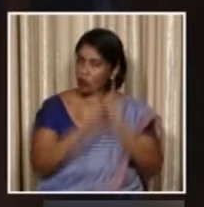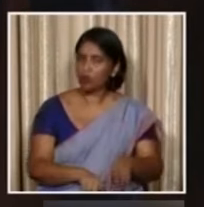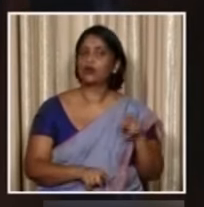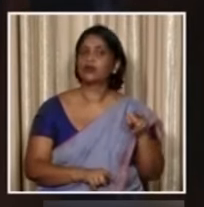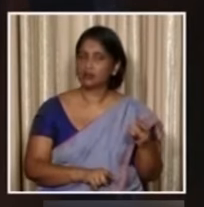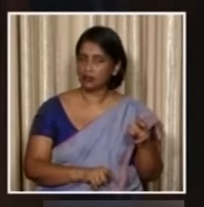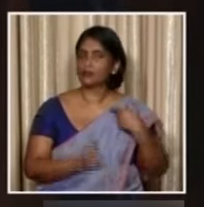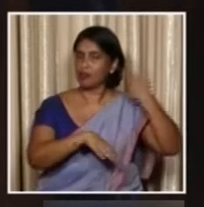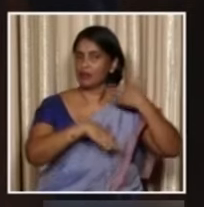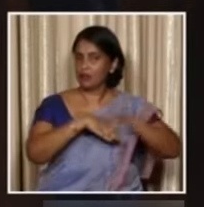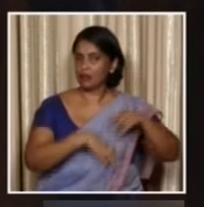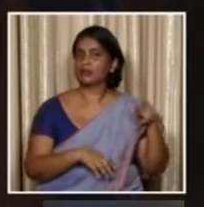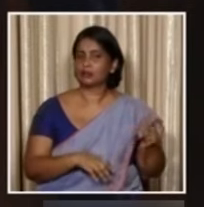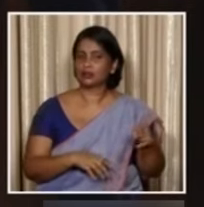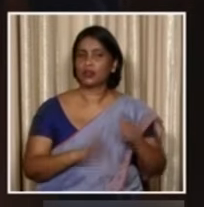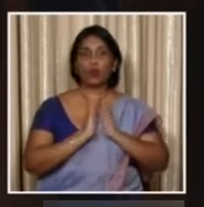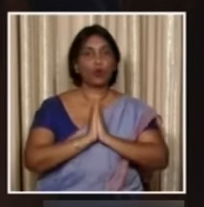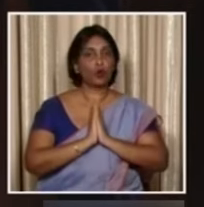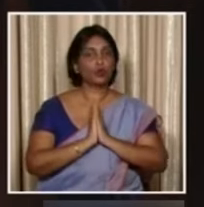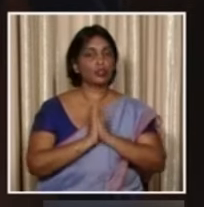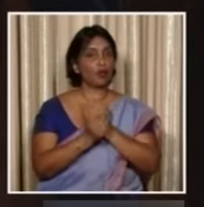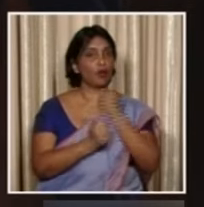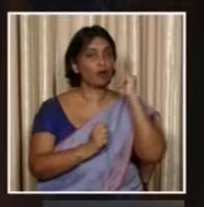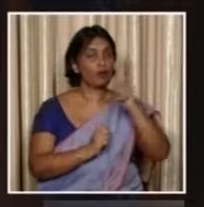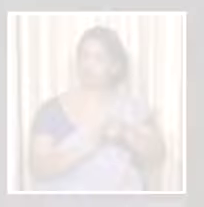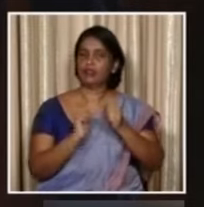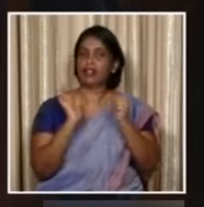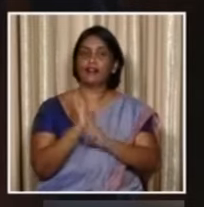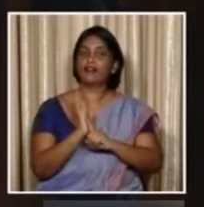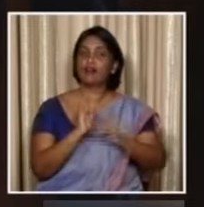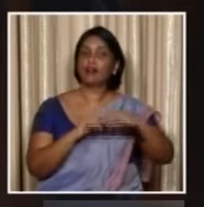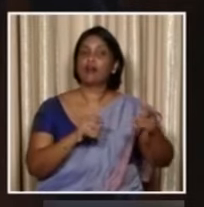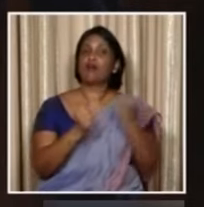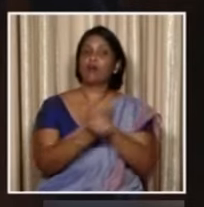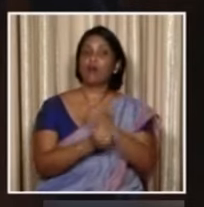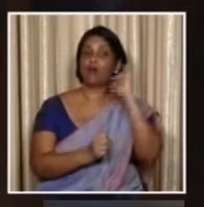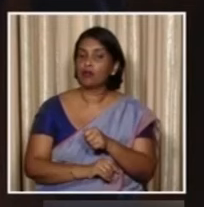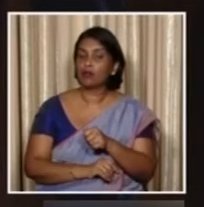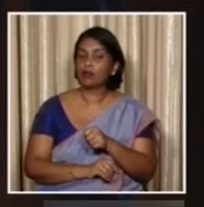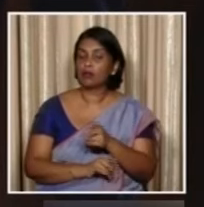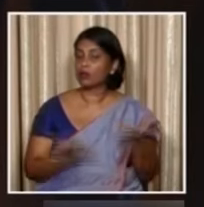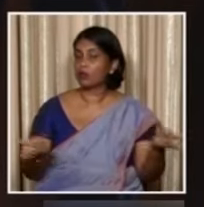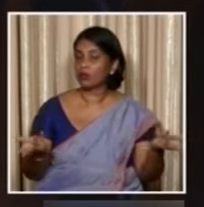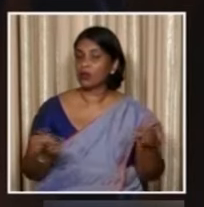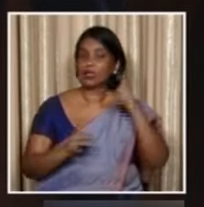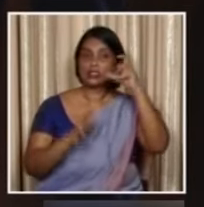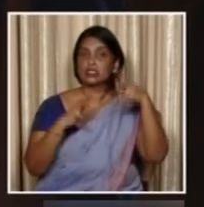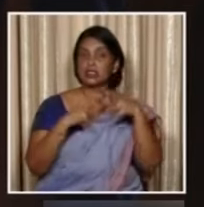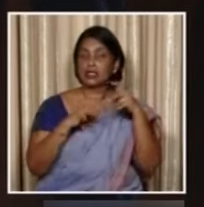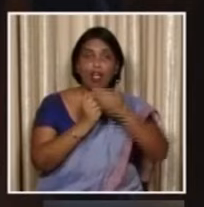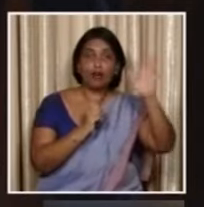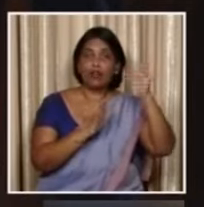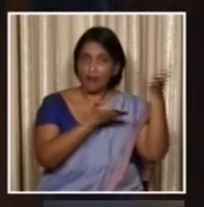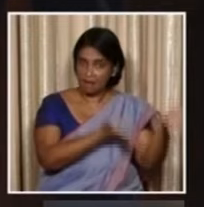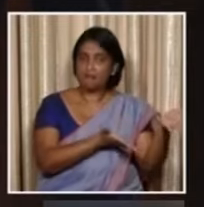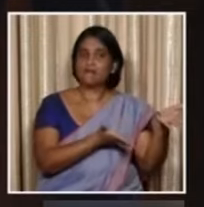අපිට ඉතිහාසයේ තිබුණා. පූජිත් ජයසුන්දර මැතිතුමාව අනිවාර්ය නිවාඩු ඇරියා. ඒත් පොලිස්පති ධූරය හිස් වෙලා නැහැ. එතකොට සීඩී වික්‍රමන්ත මහත්තයා ඔප්පත්